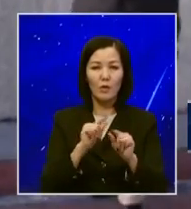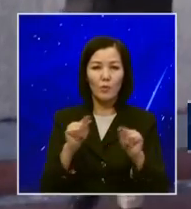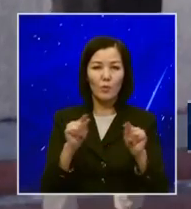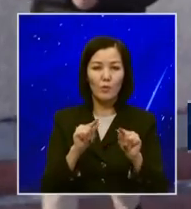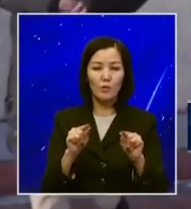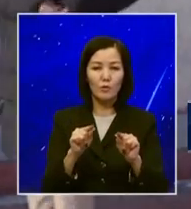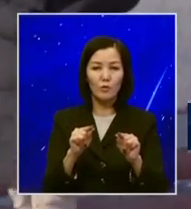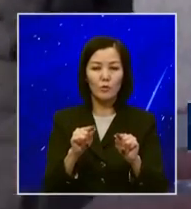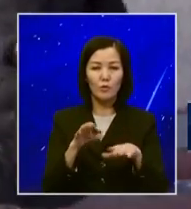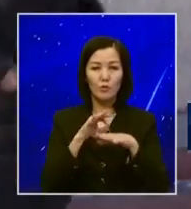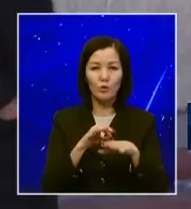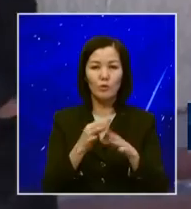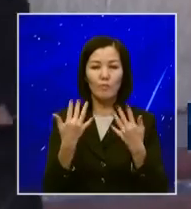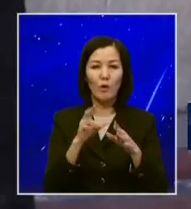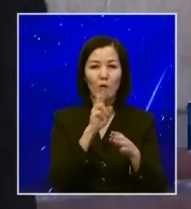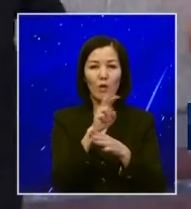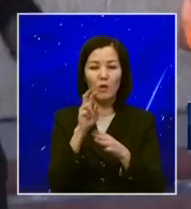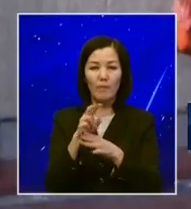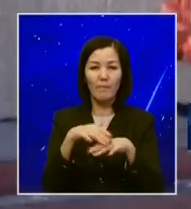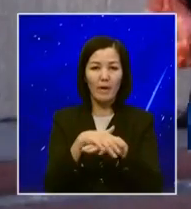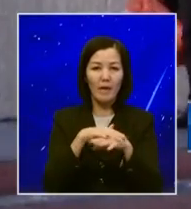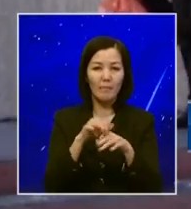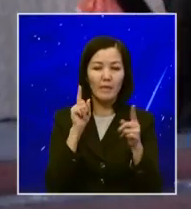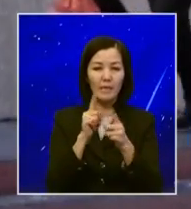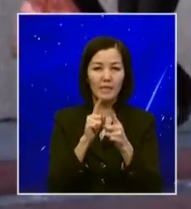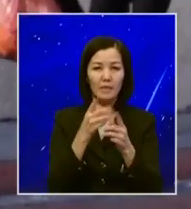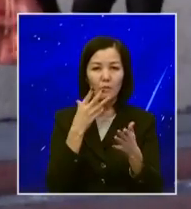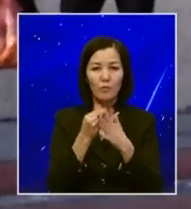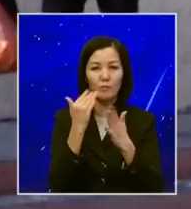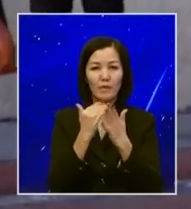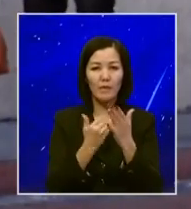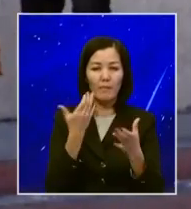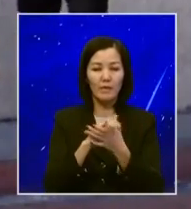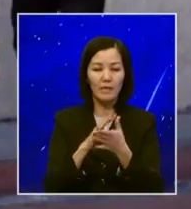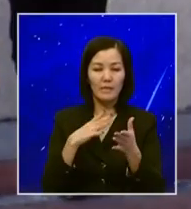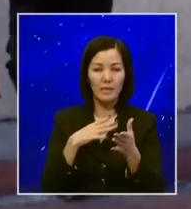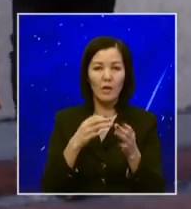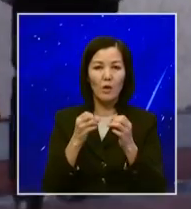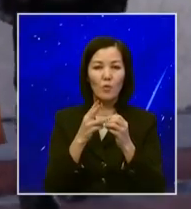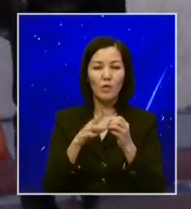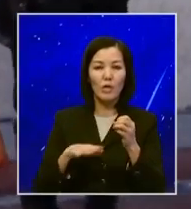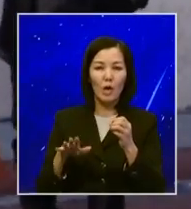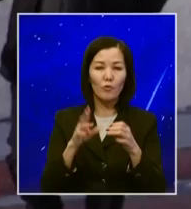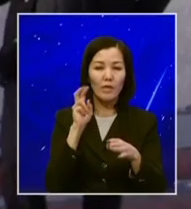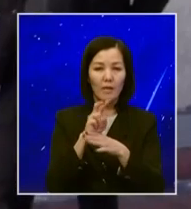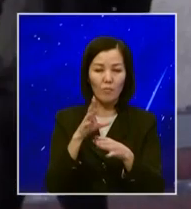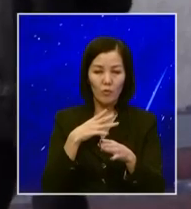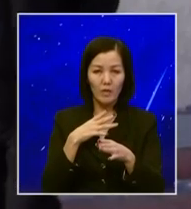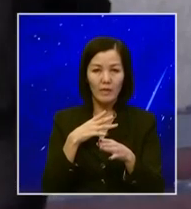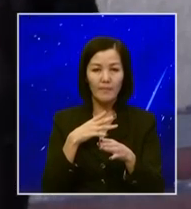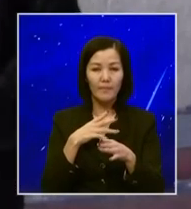насихат жұмысын жүргізіп, ауылдарына барып, осы күнге де біз 12 ауданда болдық. Сонымен